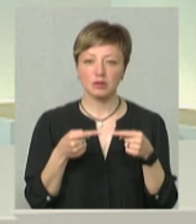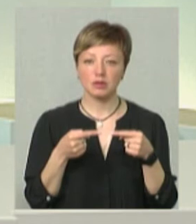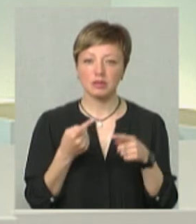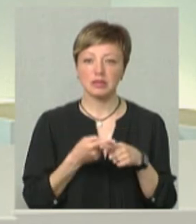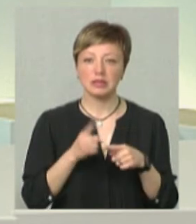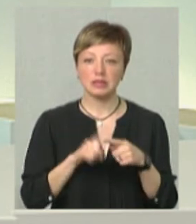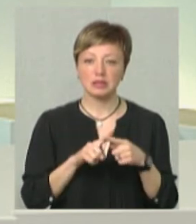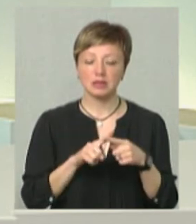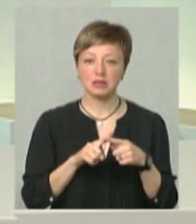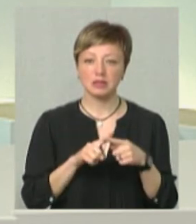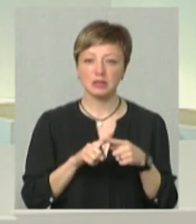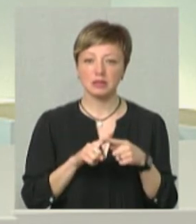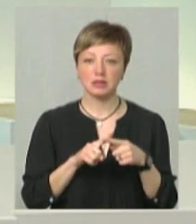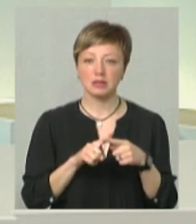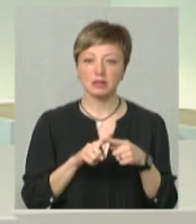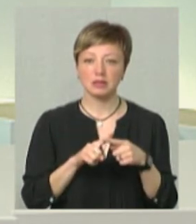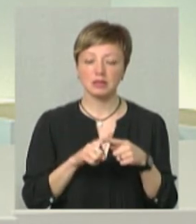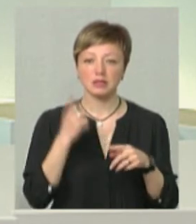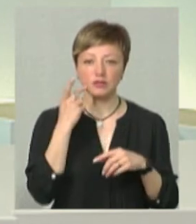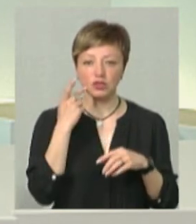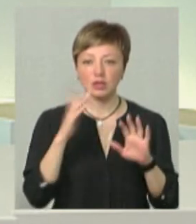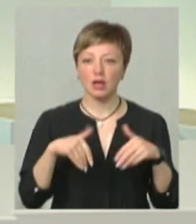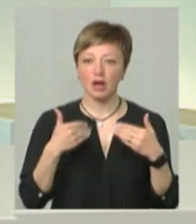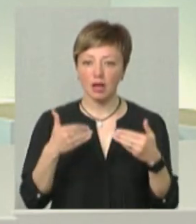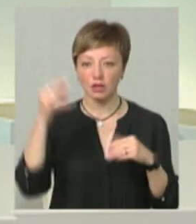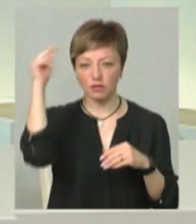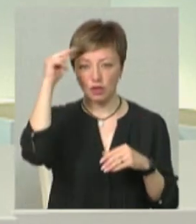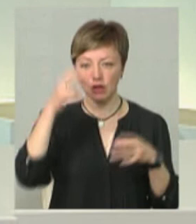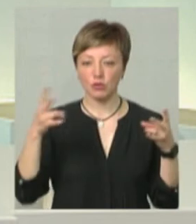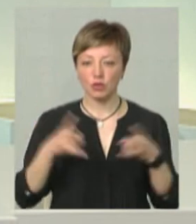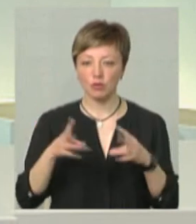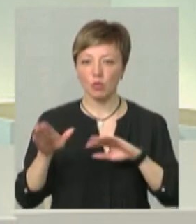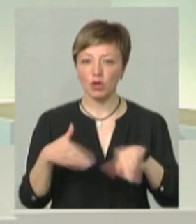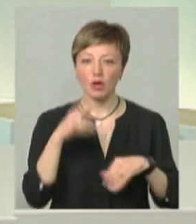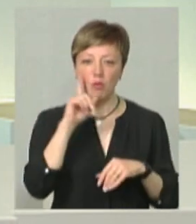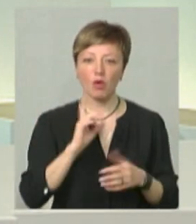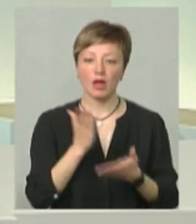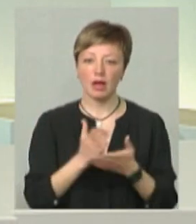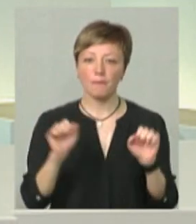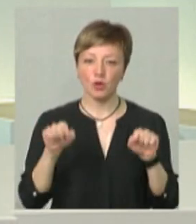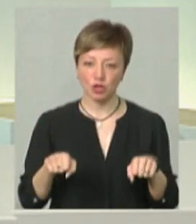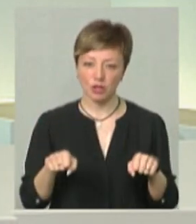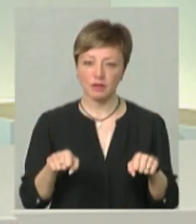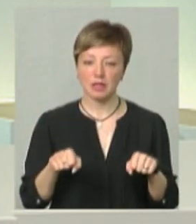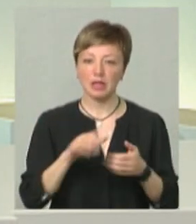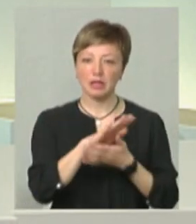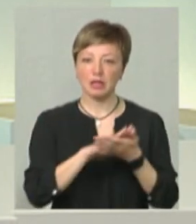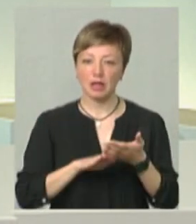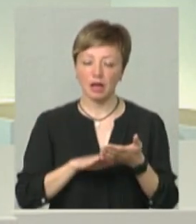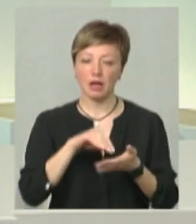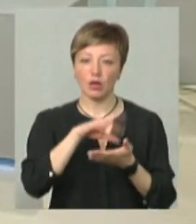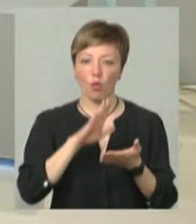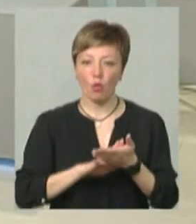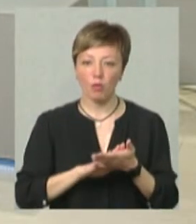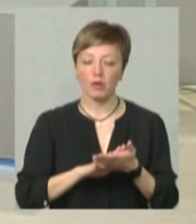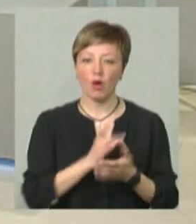ця процедура, як я завжди раджу, навчання потрібно пройти, поки є можливість. надалі ставати на облік